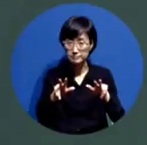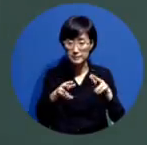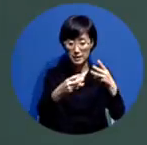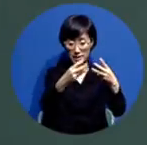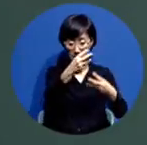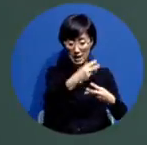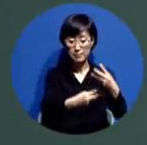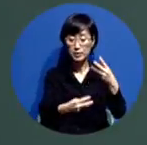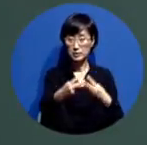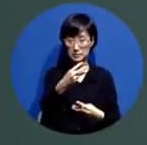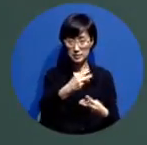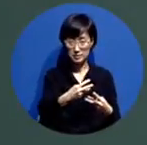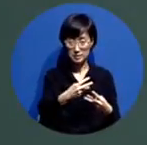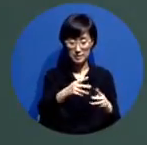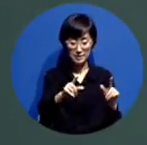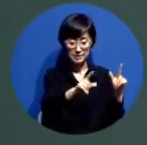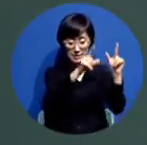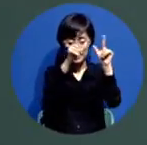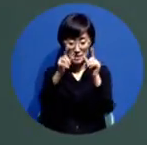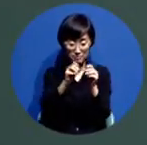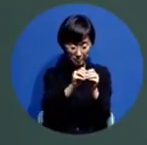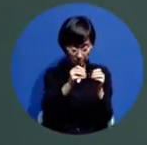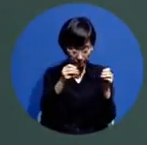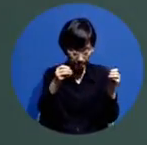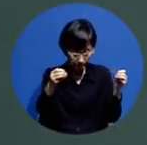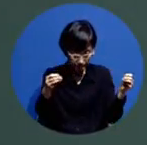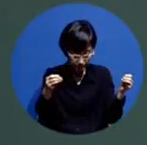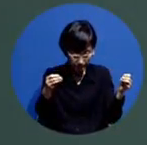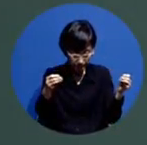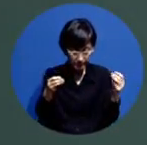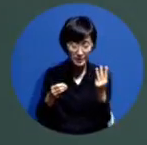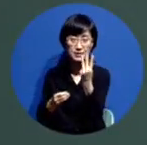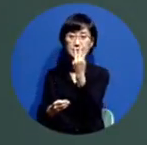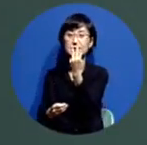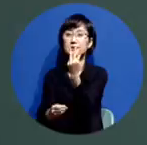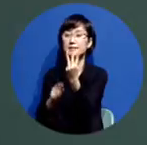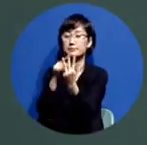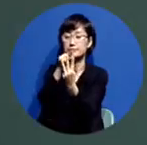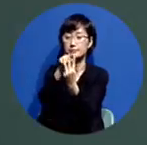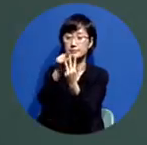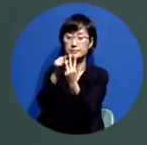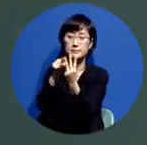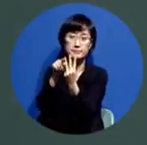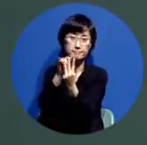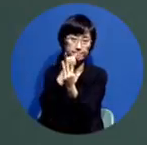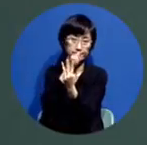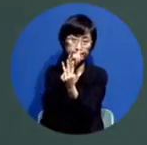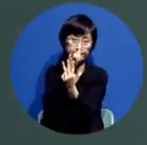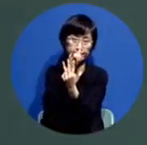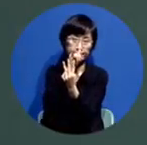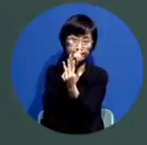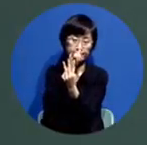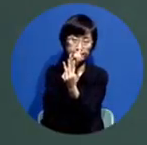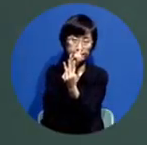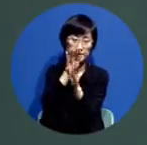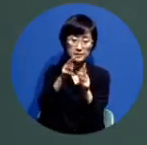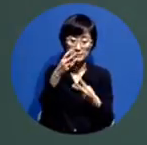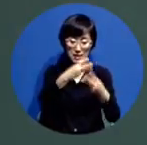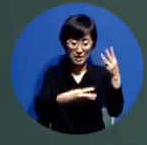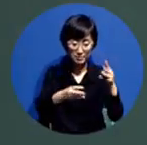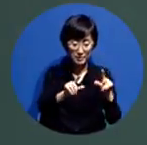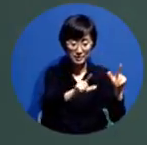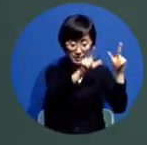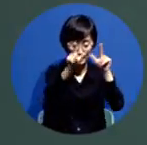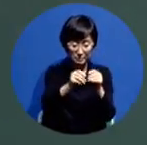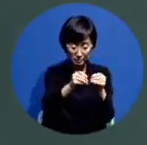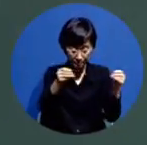삶을 살고 있습니다. 他们过着三种生活。 그걸 가르켜서 삼중생활이라죠. 我们也称为三重生活。 첫 번째 어떤 생활을